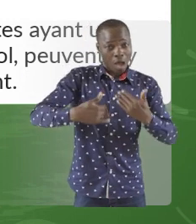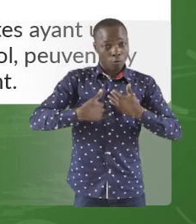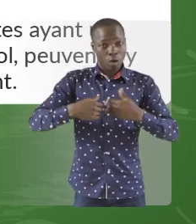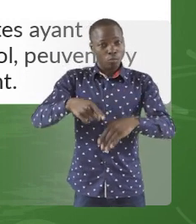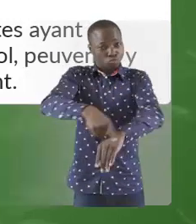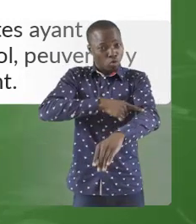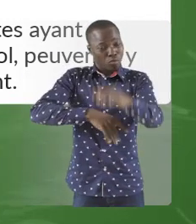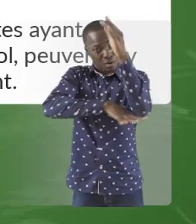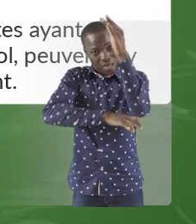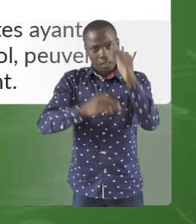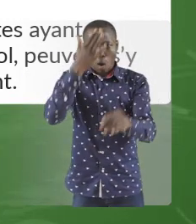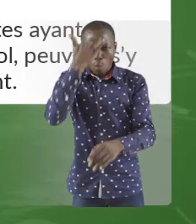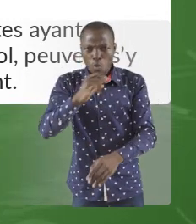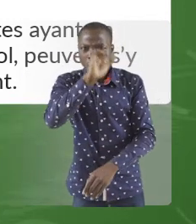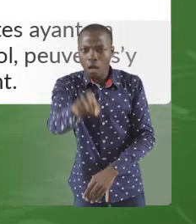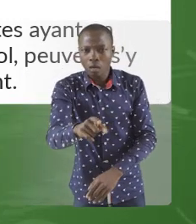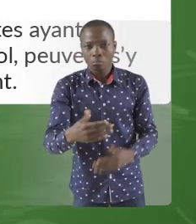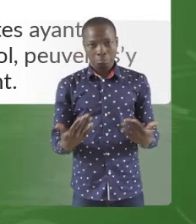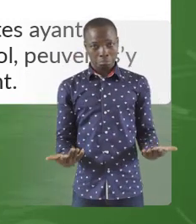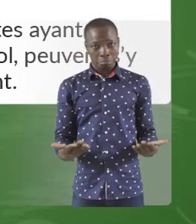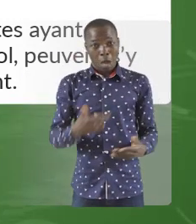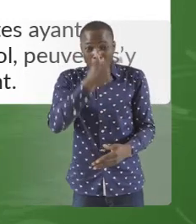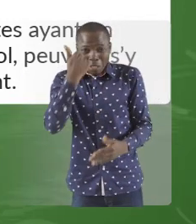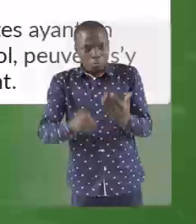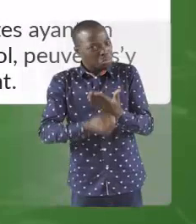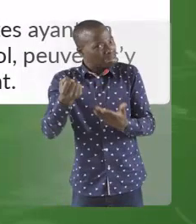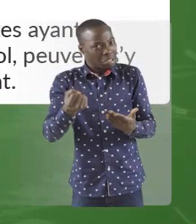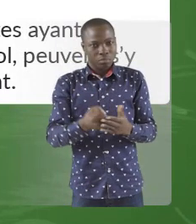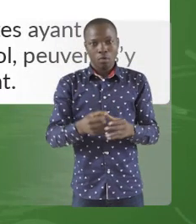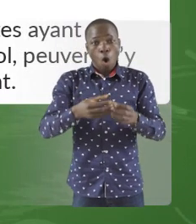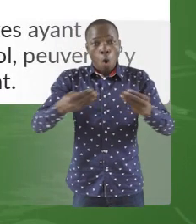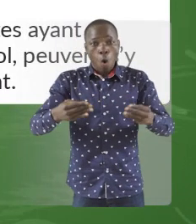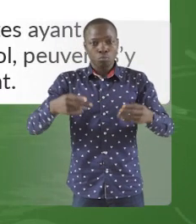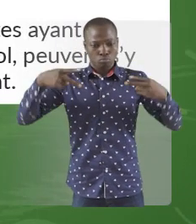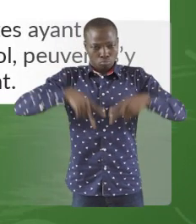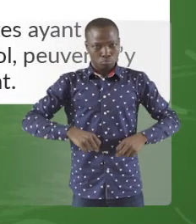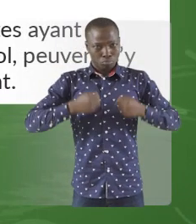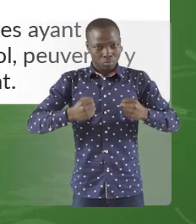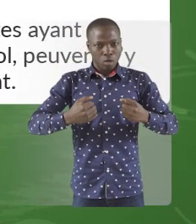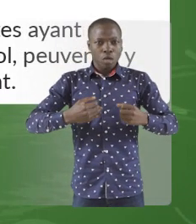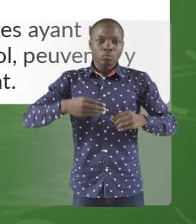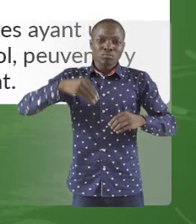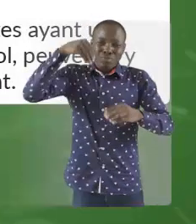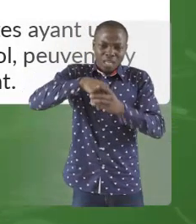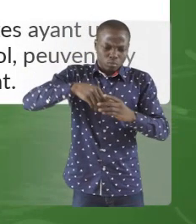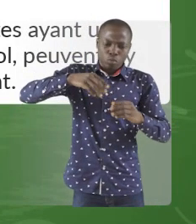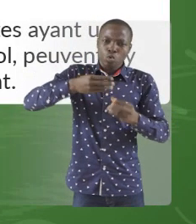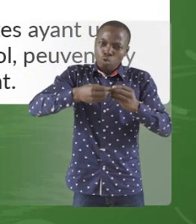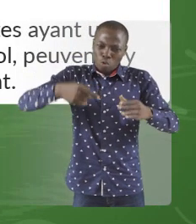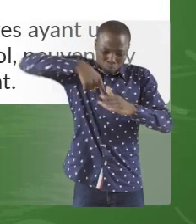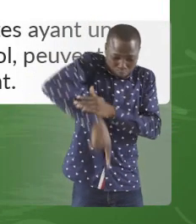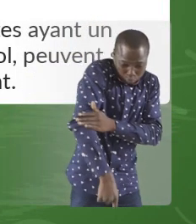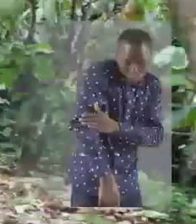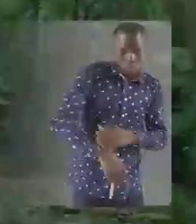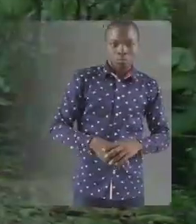racines. Pourquoi? Parce que simplement, l'eau et les sels minéraux sont en profondeur. C'est le